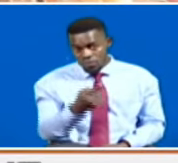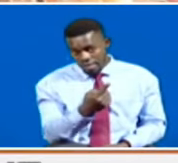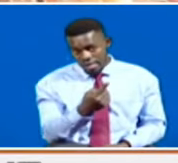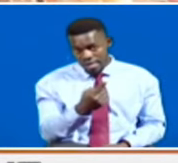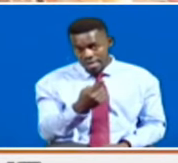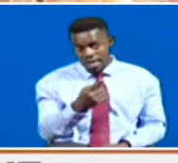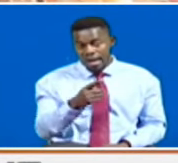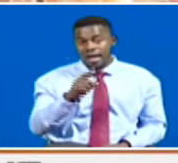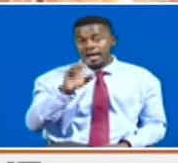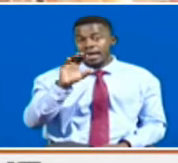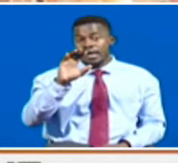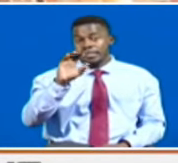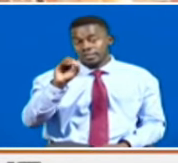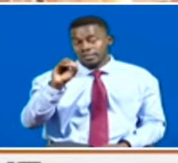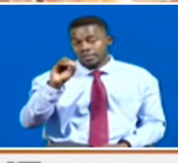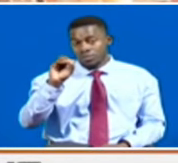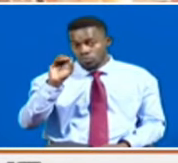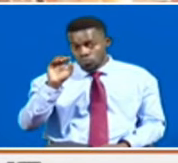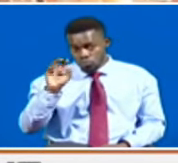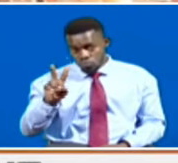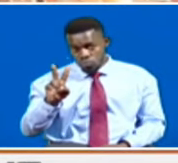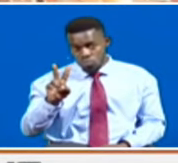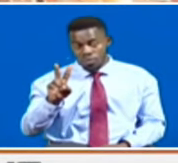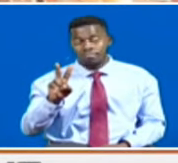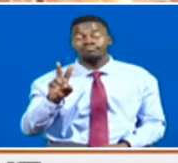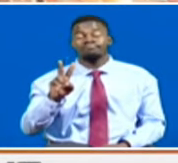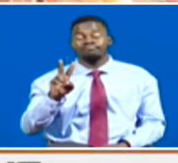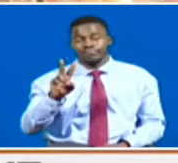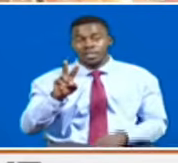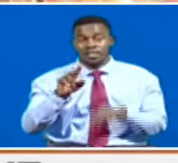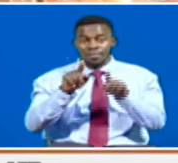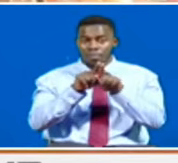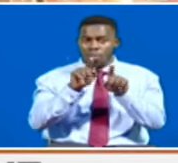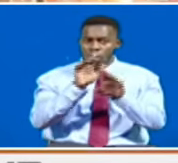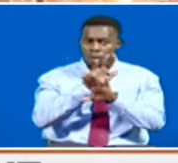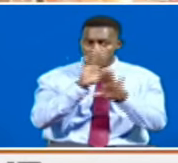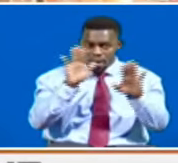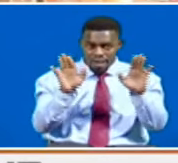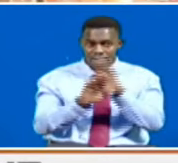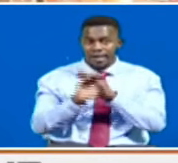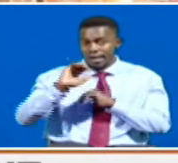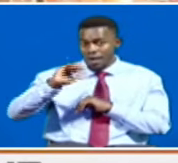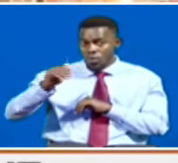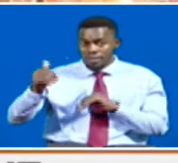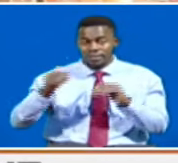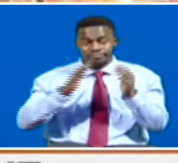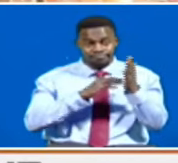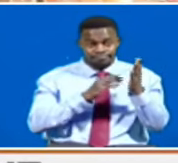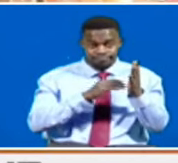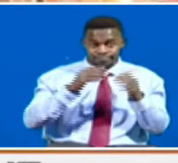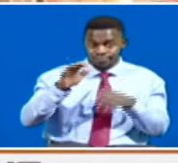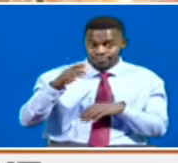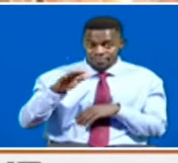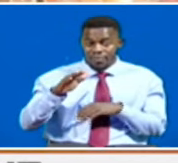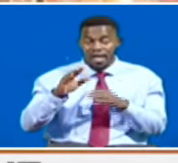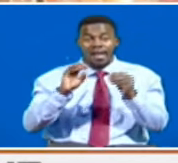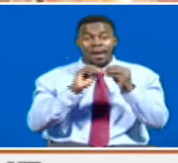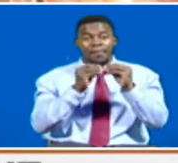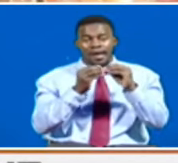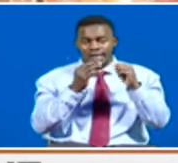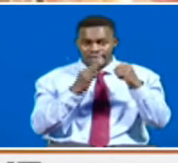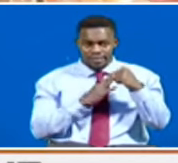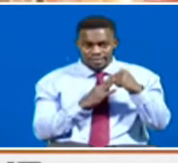1112. Na kwa county zote zikiwa 47 tulikuwa namba 8 kwa orodha. Na leo tunajua ya kwamba